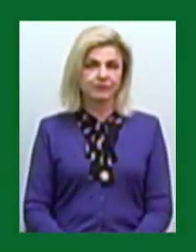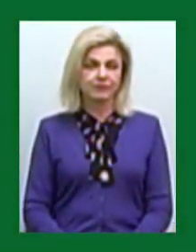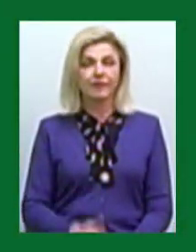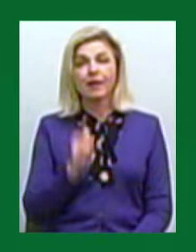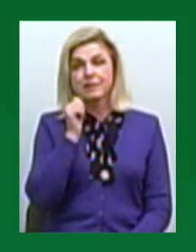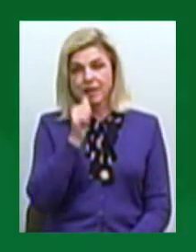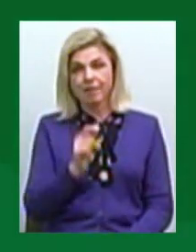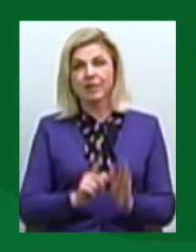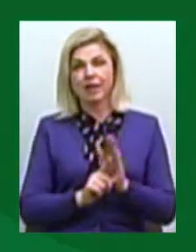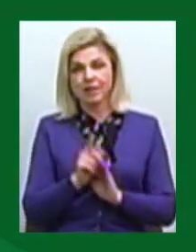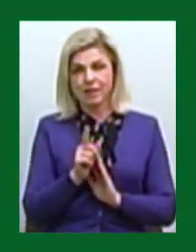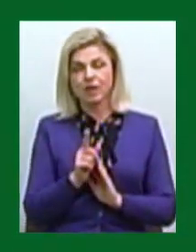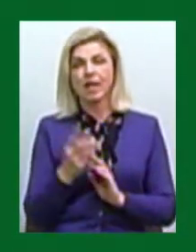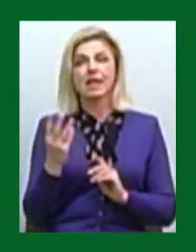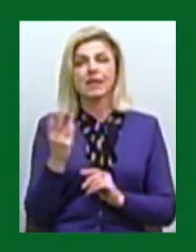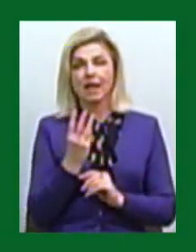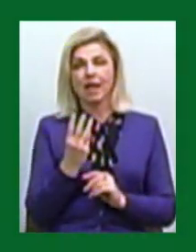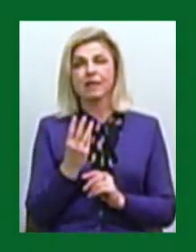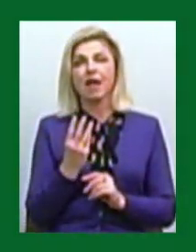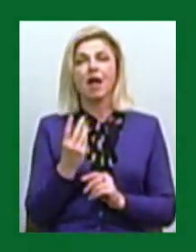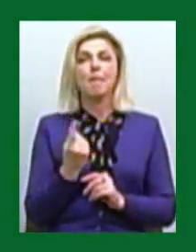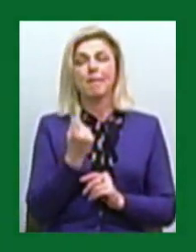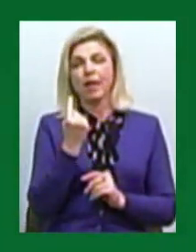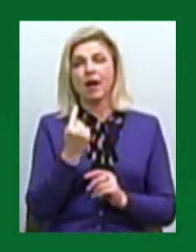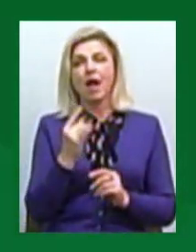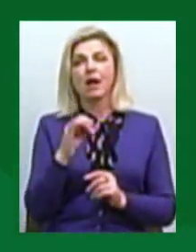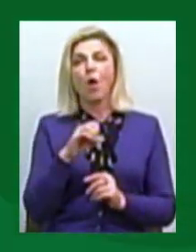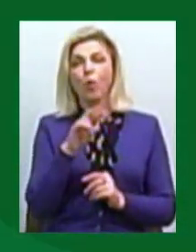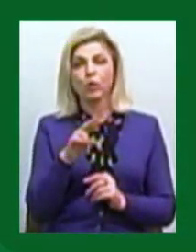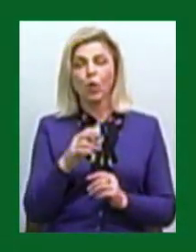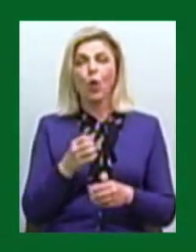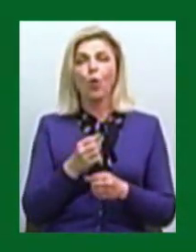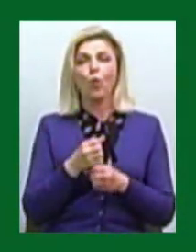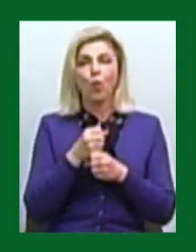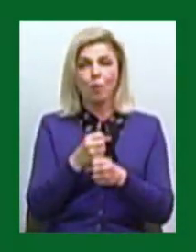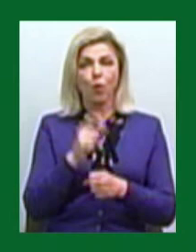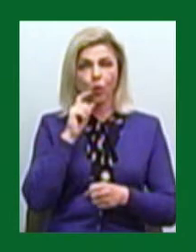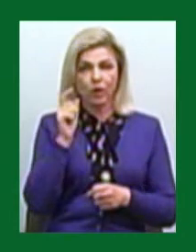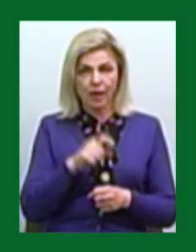Завтра розпочинається стадія 3-го попереднього раунду Кубка України з футболу. Муніципальний футбольний